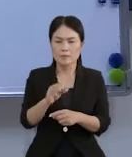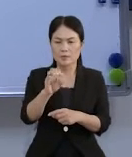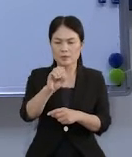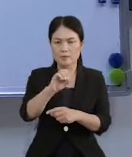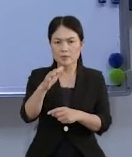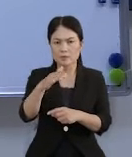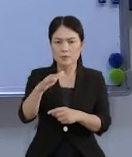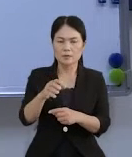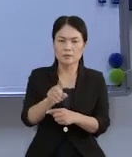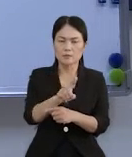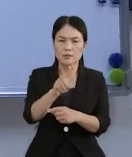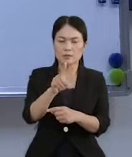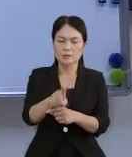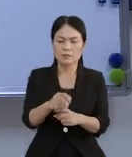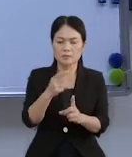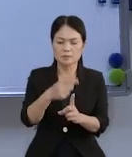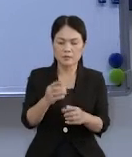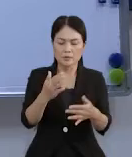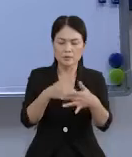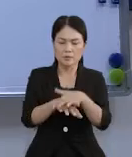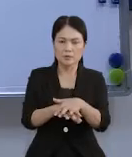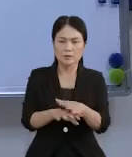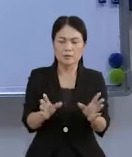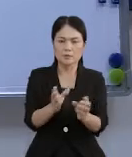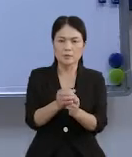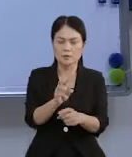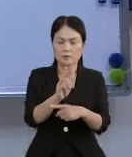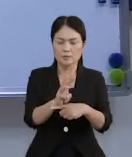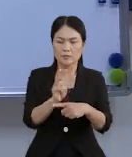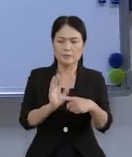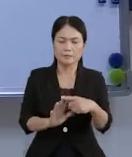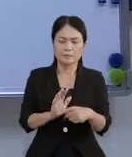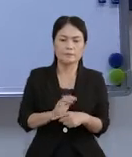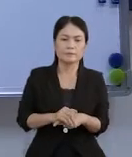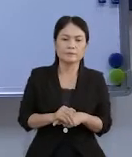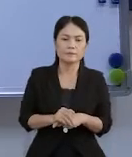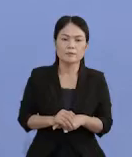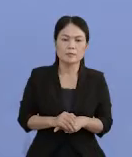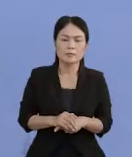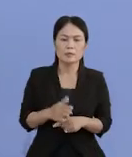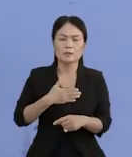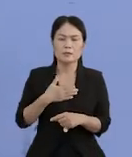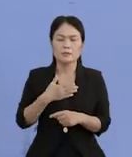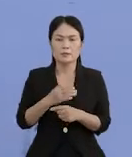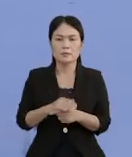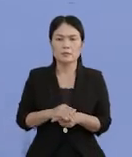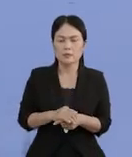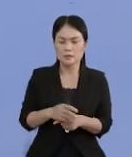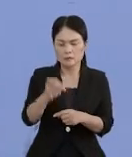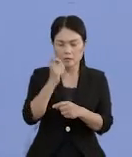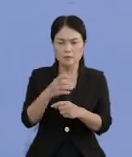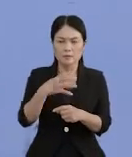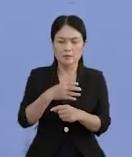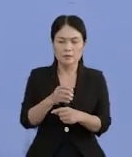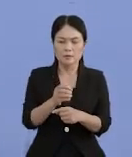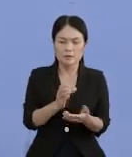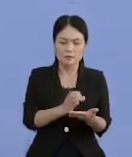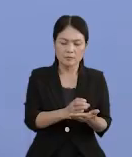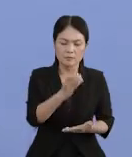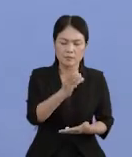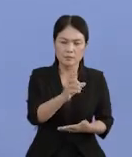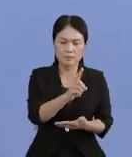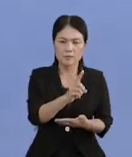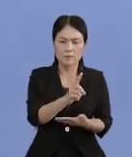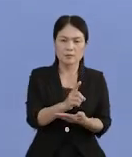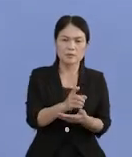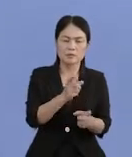yên này rưu tì. Chẳng dương bộ chỗ khuyên mánh khơi, chầm nuốn bây phía pram. Chúc bà nẹ khu kết thà, bà dương chọn hộp à kêu, có bông